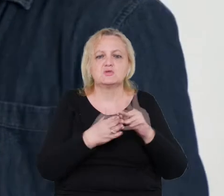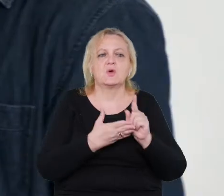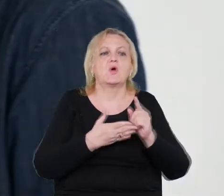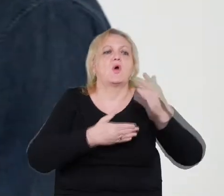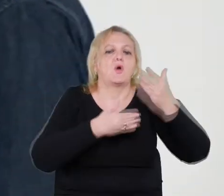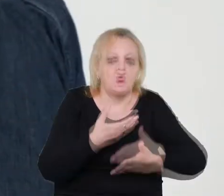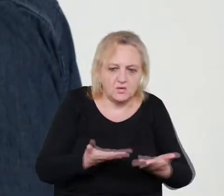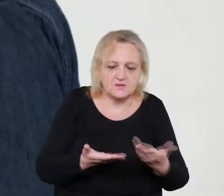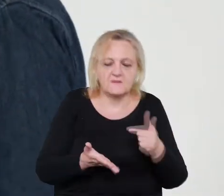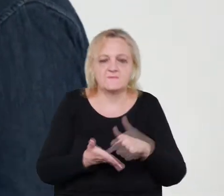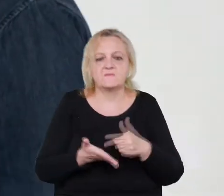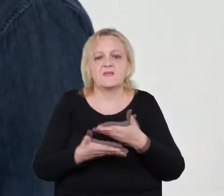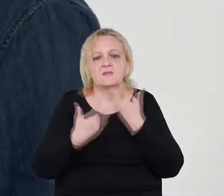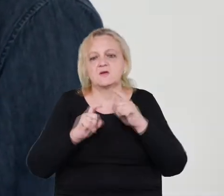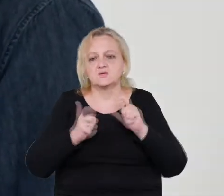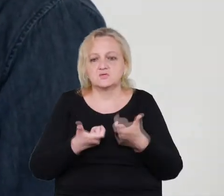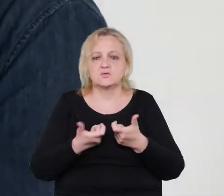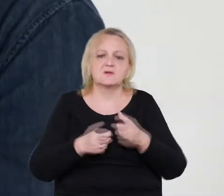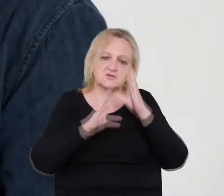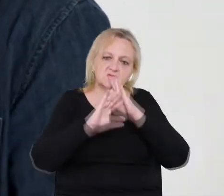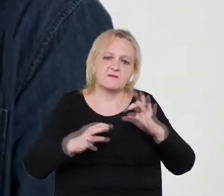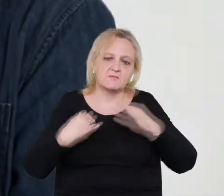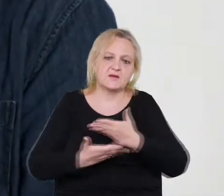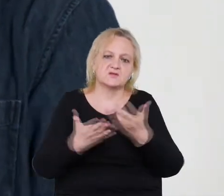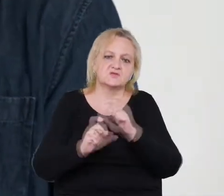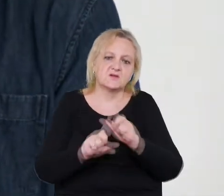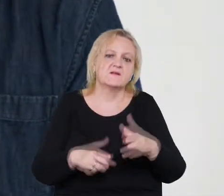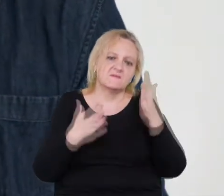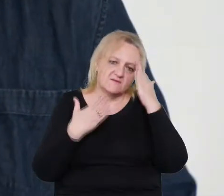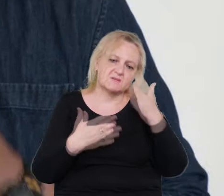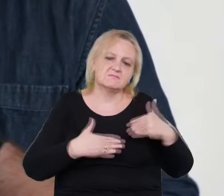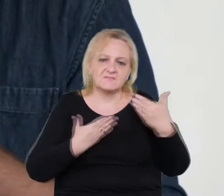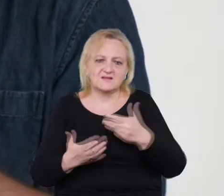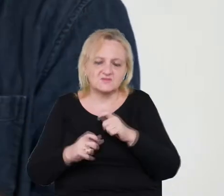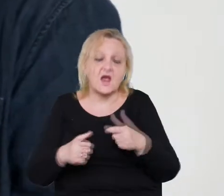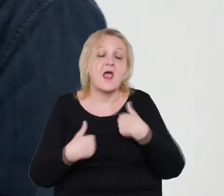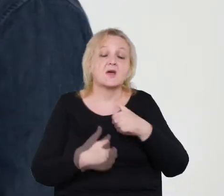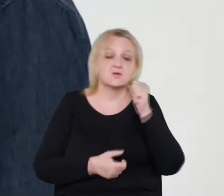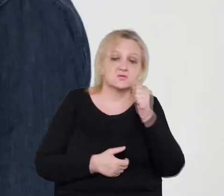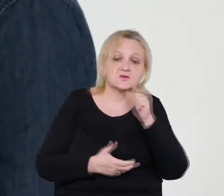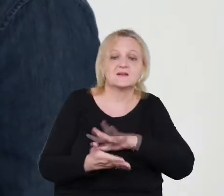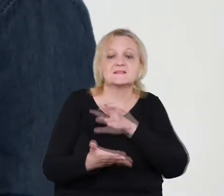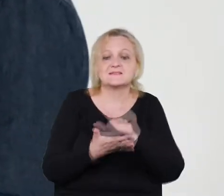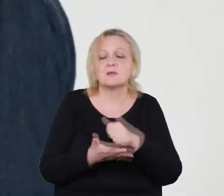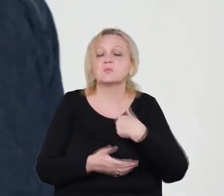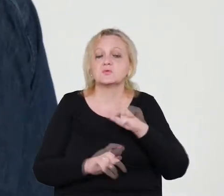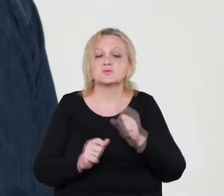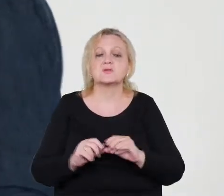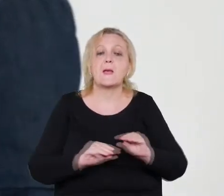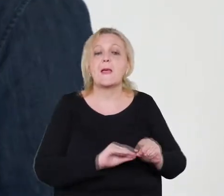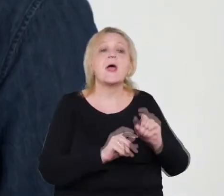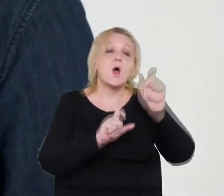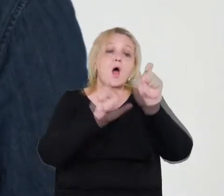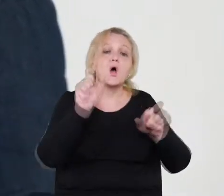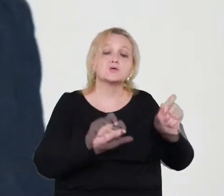2:50 z czym to jakby nie ma co też gdy państwa czasu wiem że poświęciliśmy bardzo dużo jazdy na co dzień zajmuję się można powiedzieć migracją